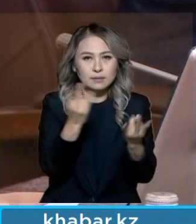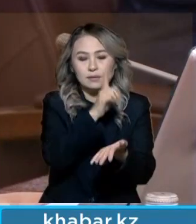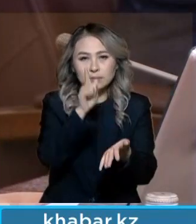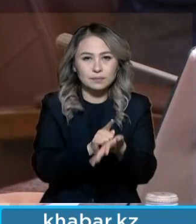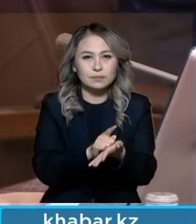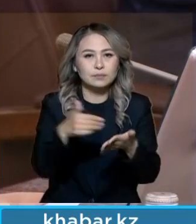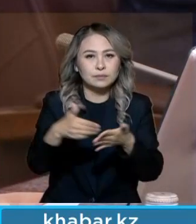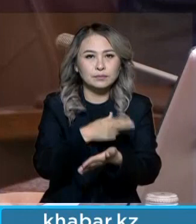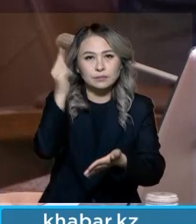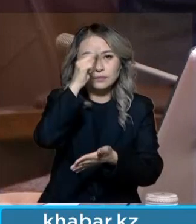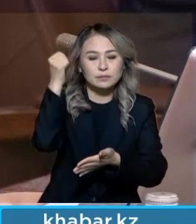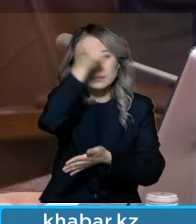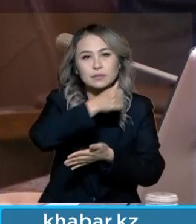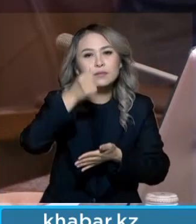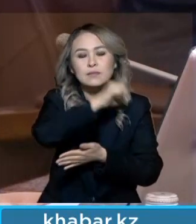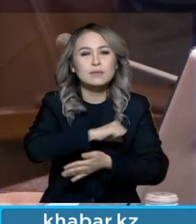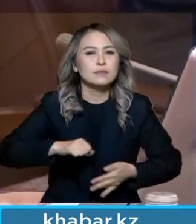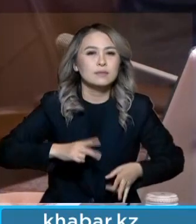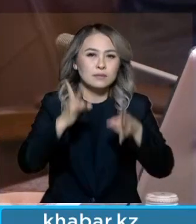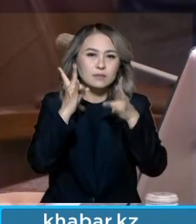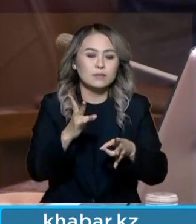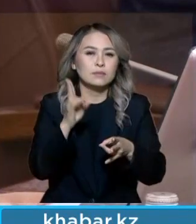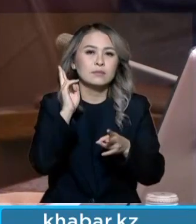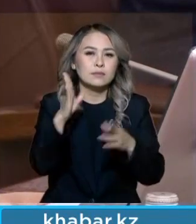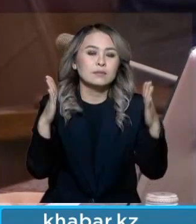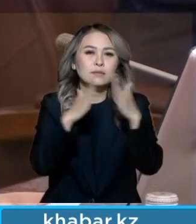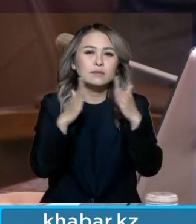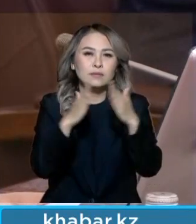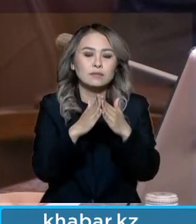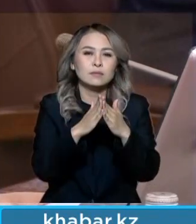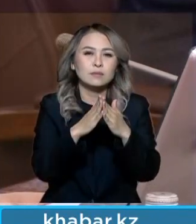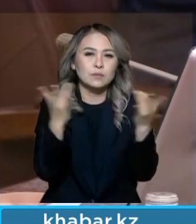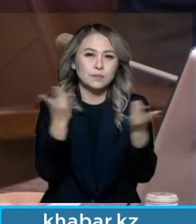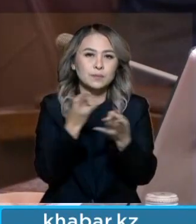Жаңа оқу жылына дейін зардап шеккендер баспаналы болу қажет.